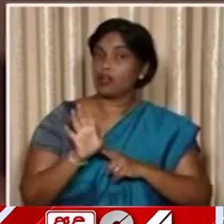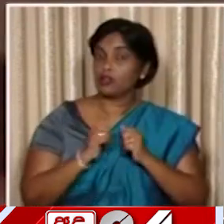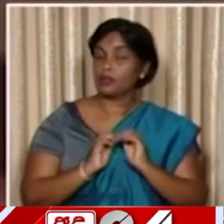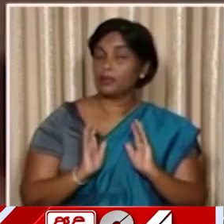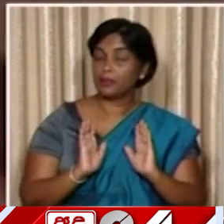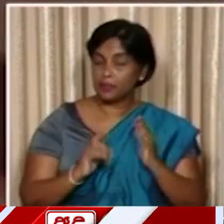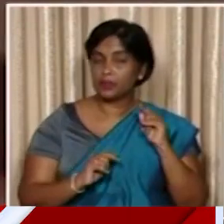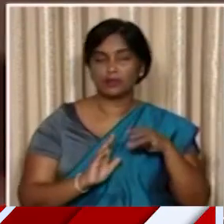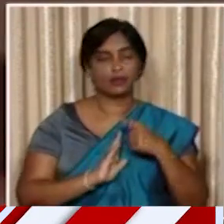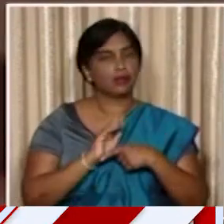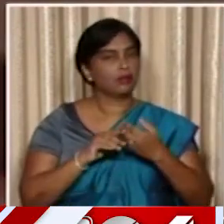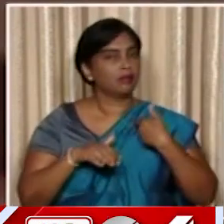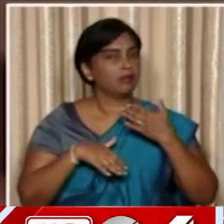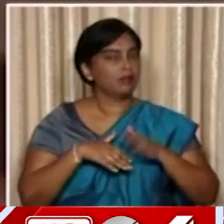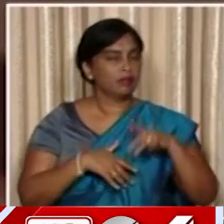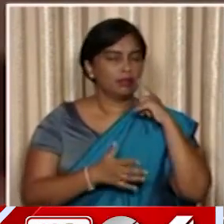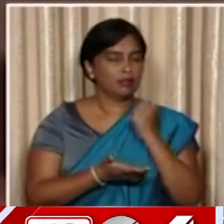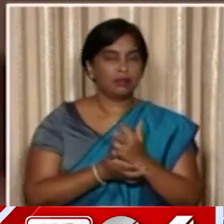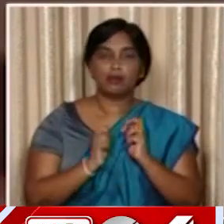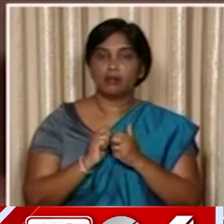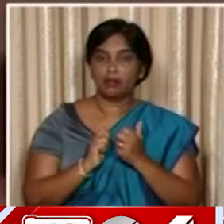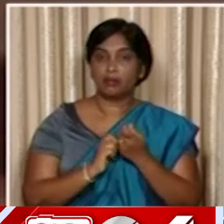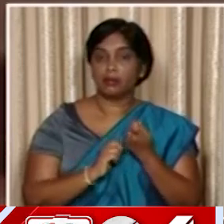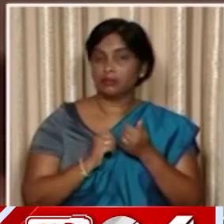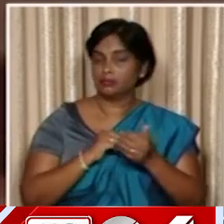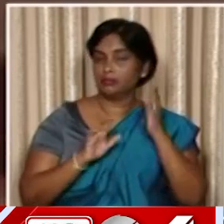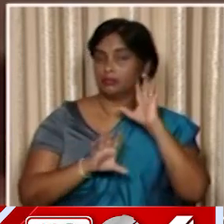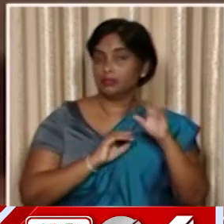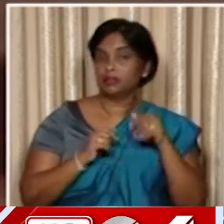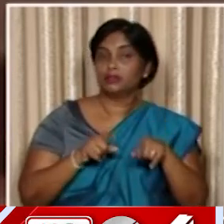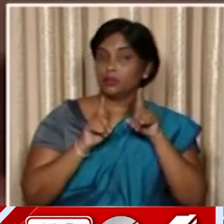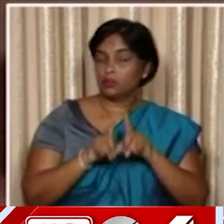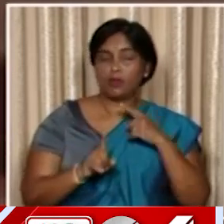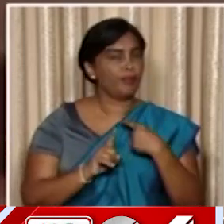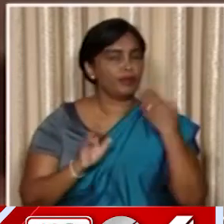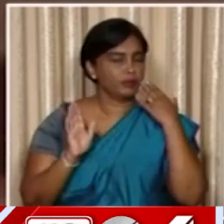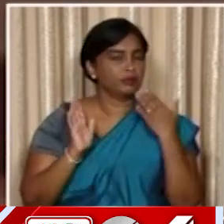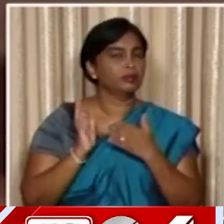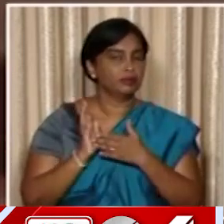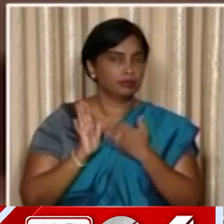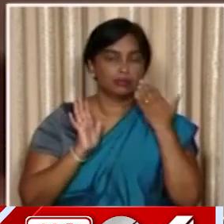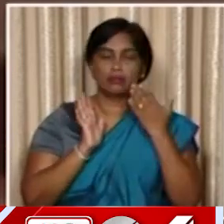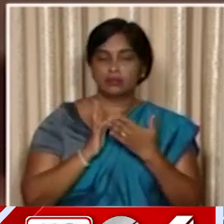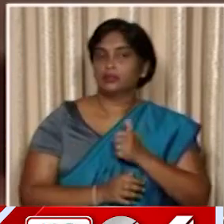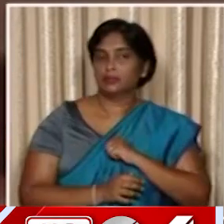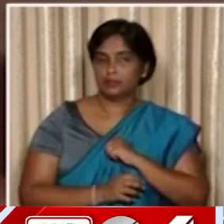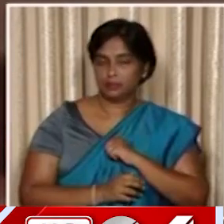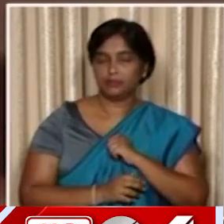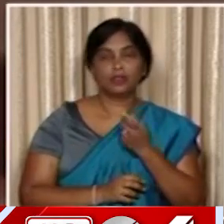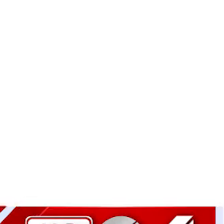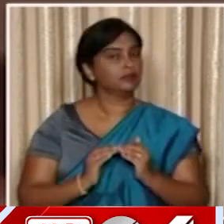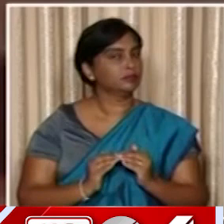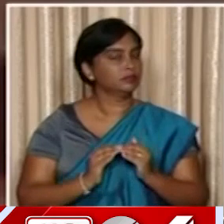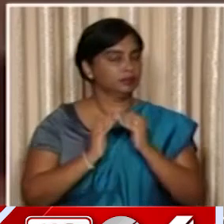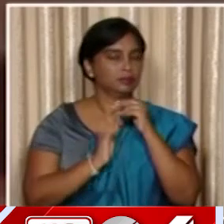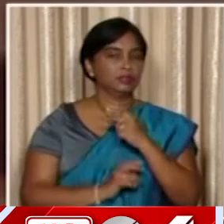බෑ. මේ රට මුහුණ දුන්න අර්බුදකාරී ප්‍රධාන ආර්ථිකමය දත්තා වර්තමානයේ ඒවැය ධනාත්මක තත්ත්වයන් පෙන්වා දීමට මම කැමැත්තෙමි. ආර්ථික